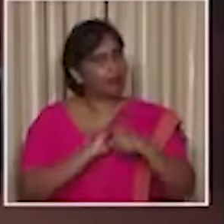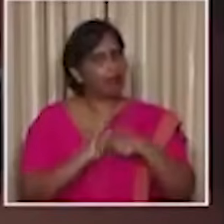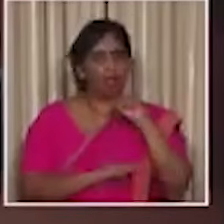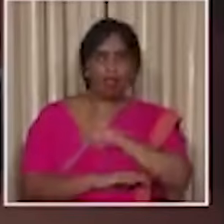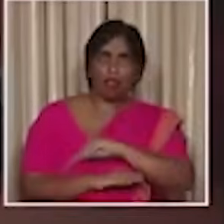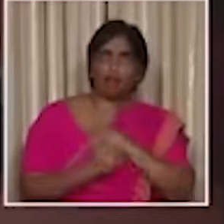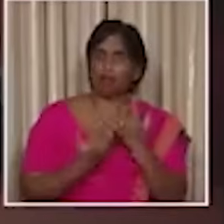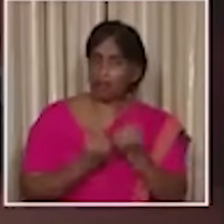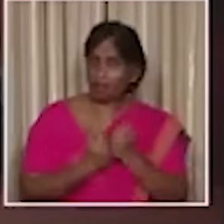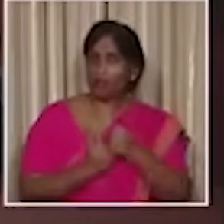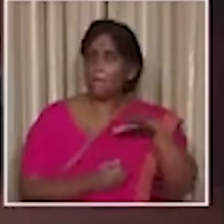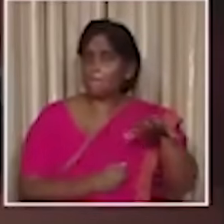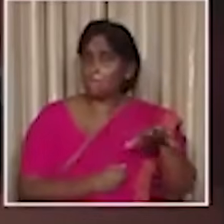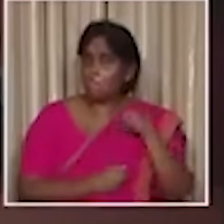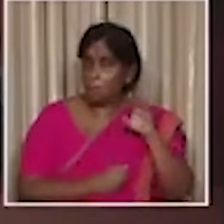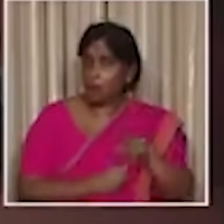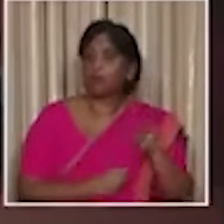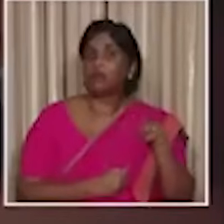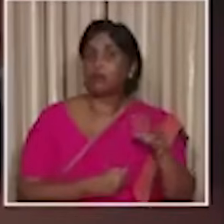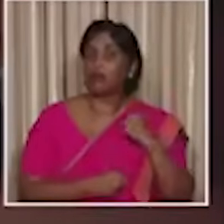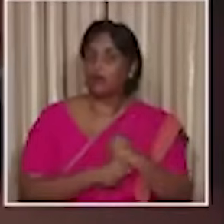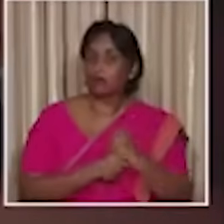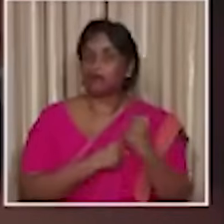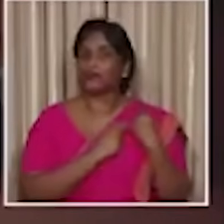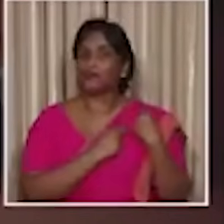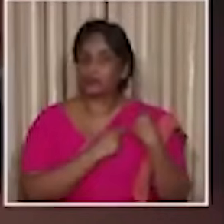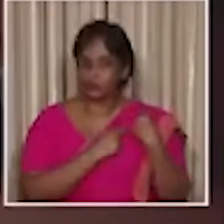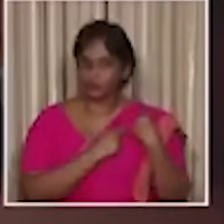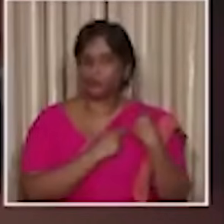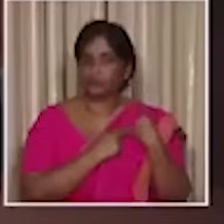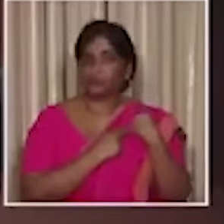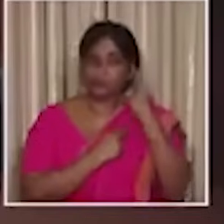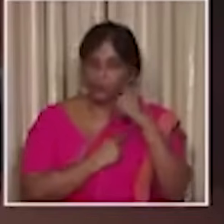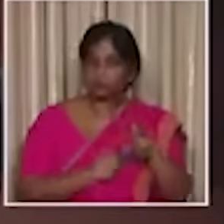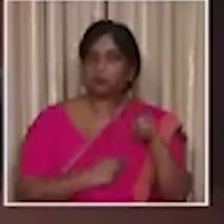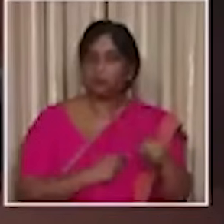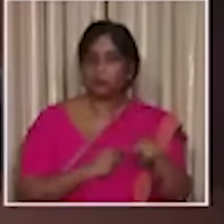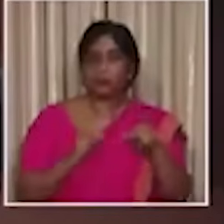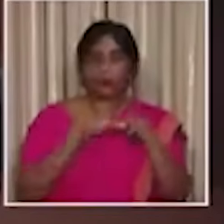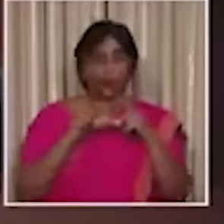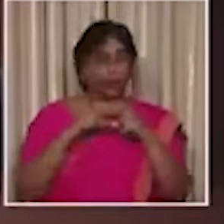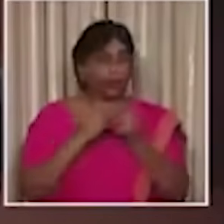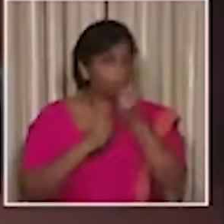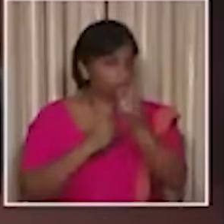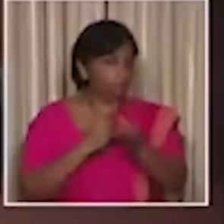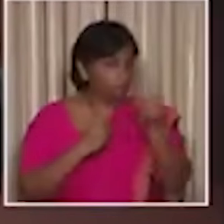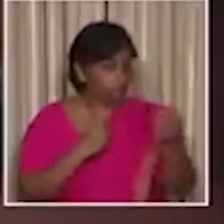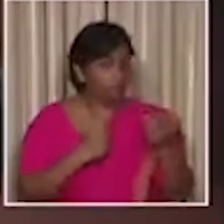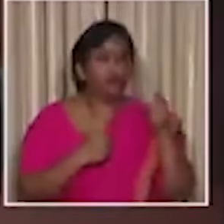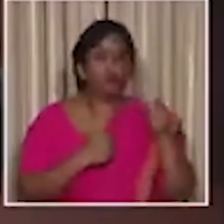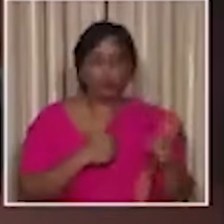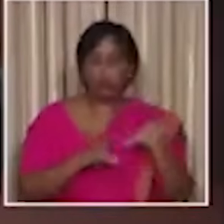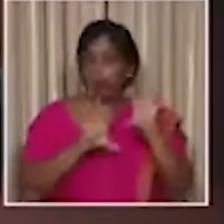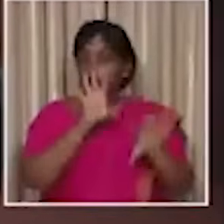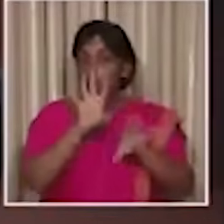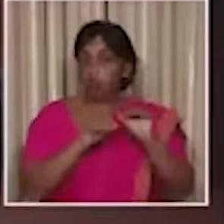laba gani mesti upayok kerja ni mesti tamai anda ke warga kimbau dapat tini. Insa me trading balapan tertunda laba diin pilih bandar, me itu orang